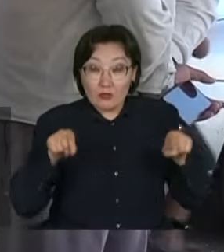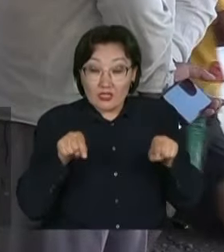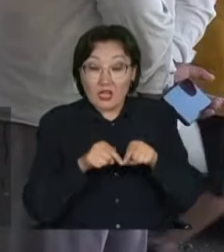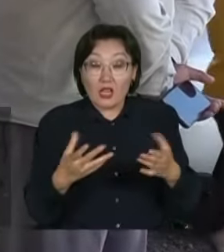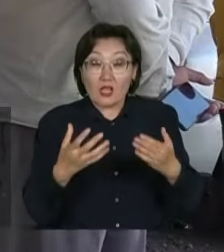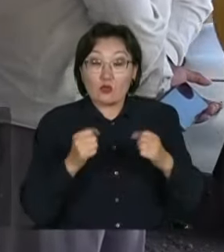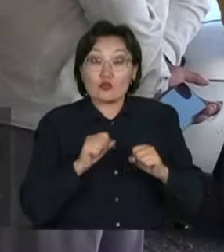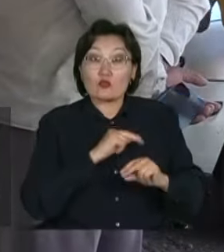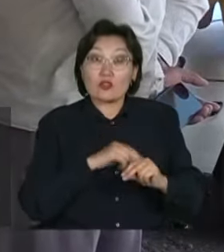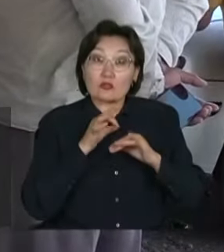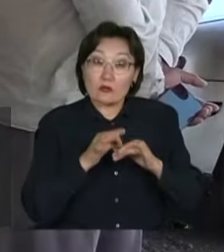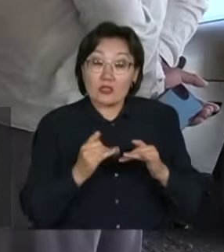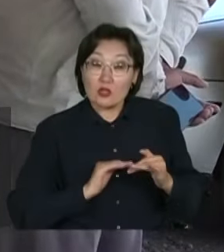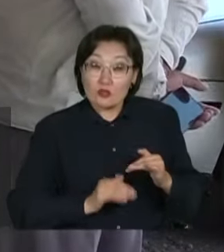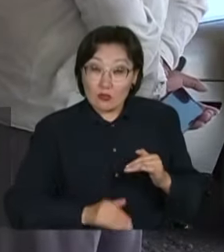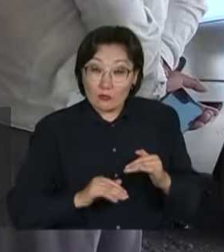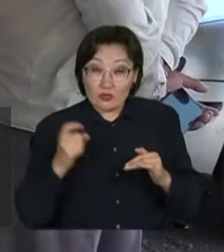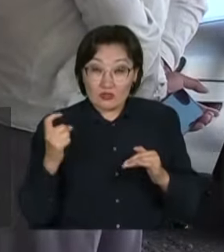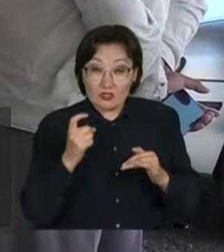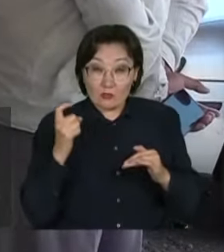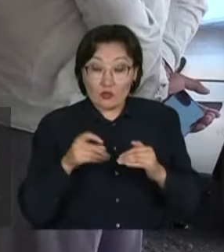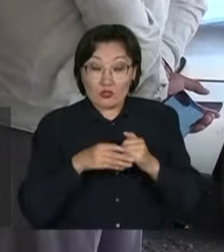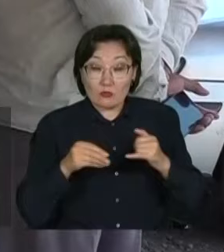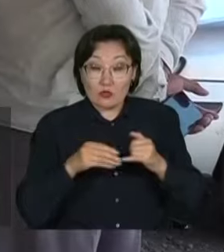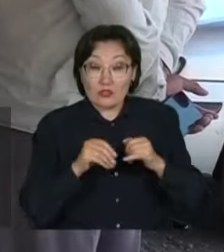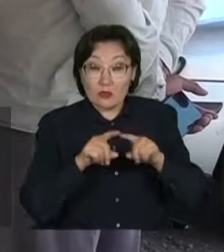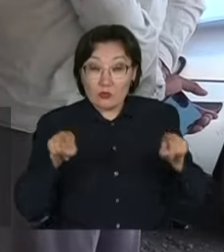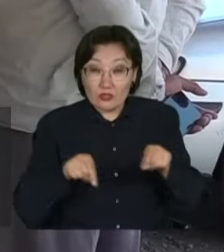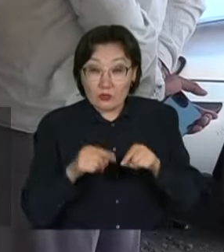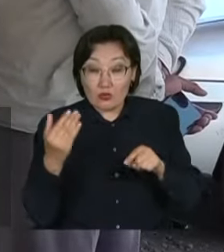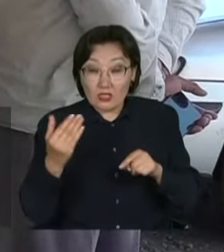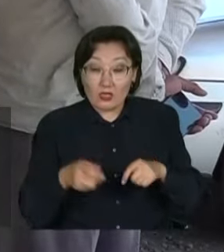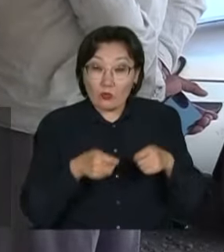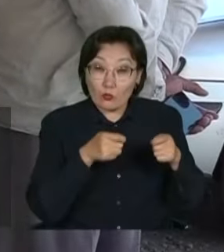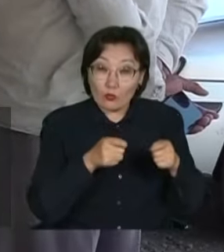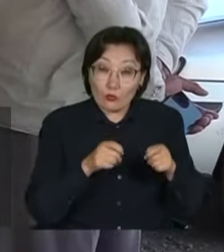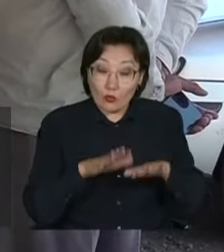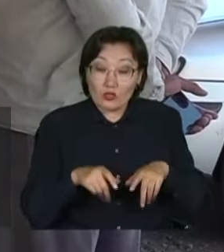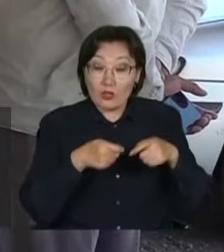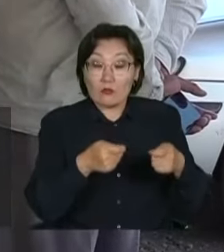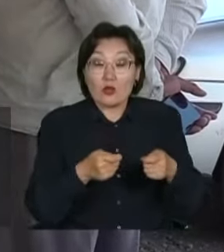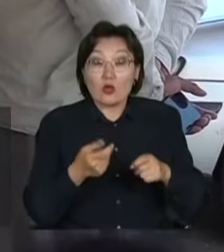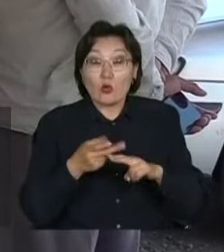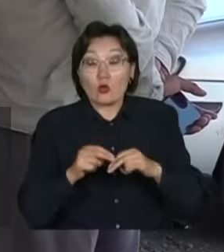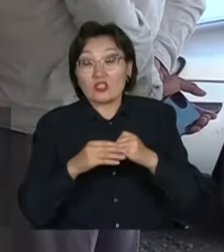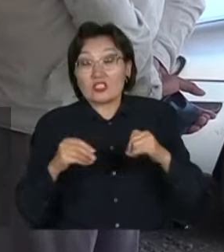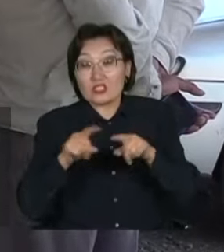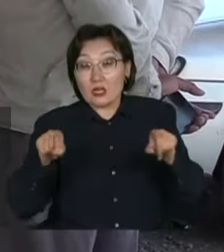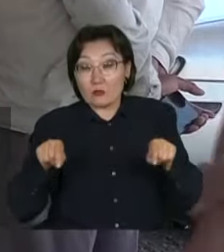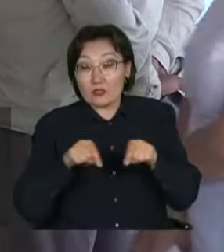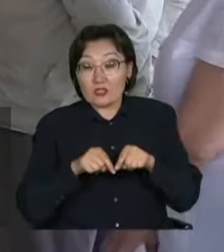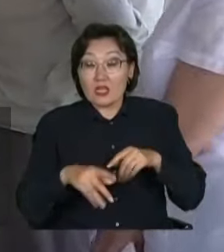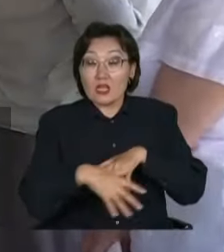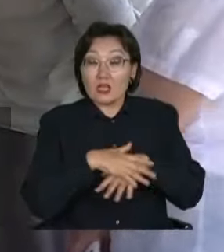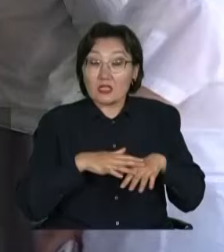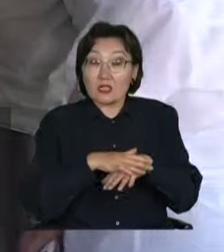Қазір жекеменшік қожайындардан жерді оқсылердің орнына жер беріп, сол жерді үкіметтің халықтың